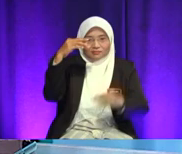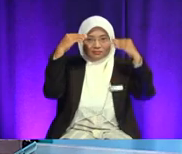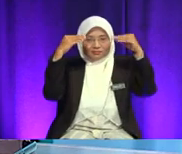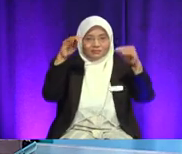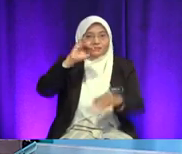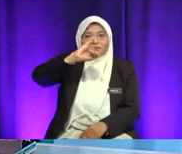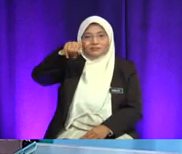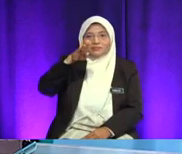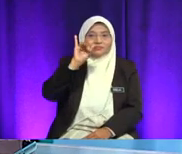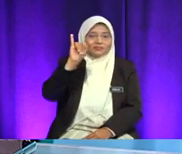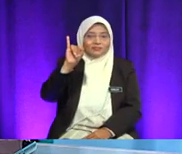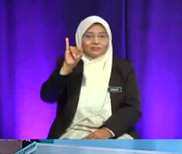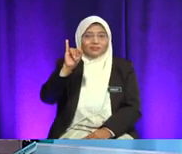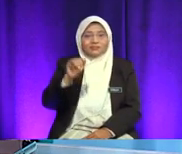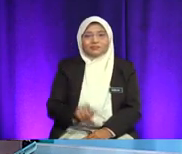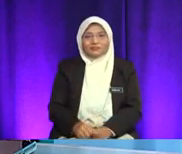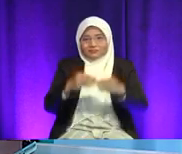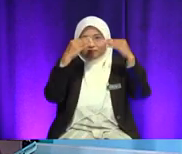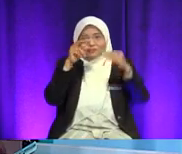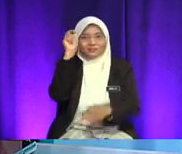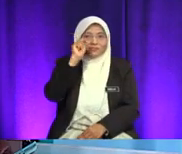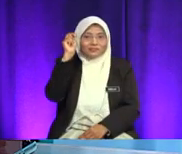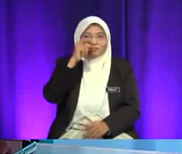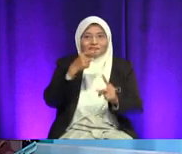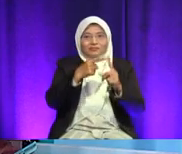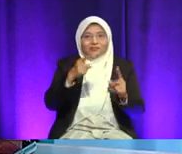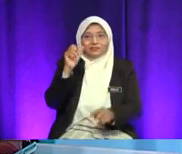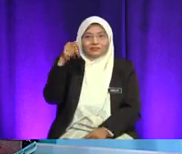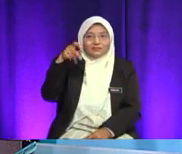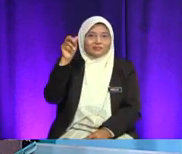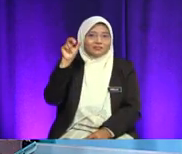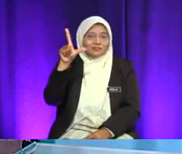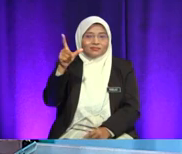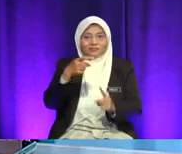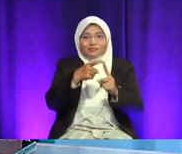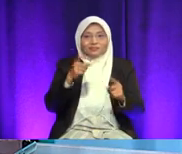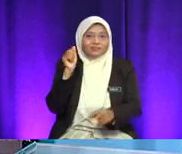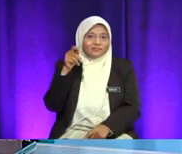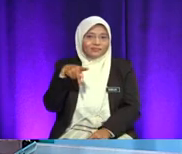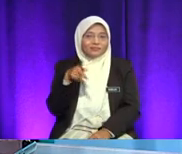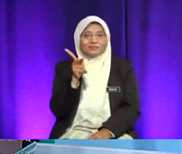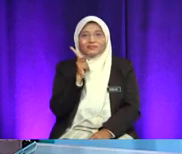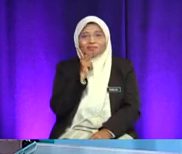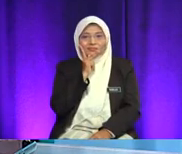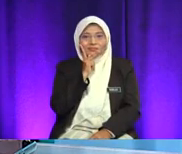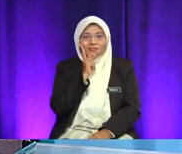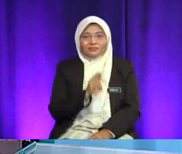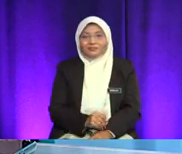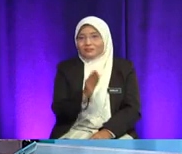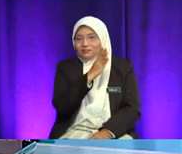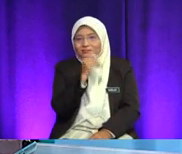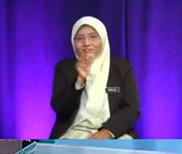Ilyas dari sekolah menengah kebangsaan sungai sungai petani Kedah bersama-sama kita dan juga kepada